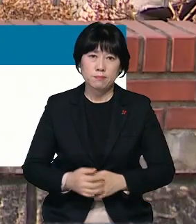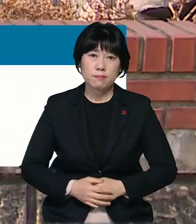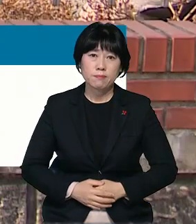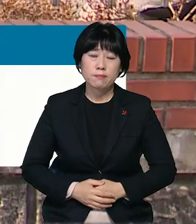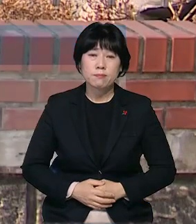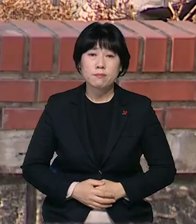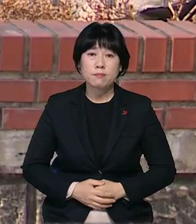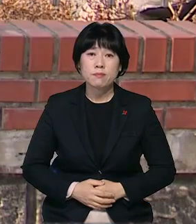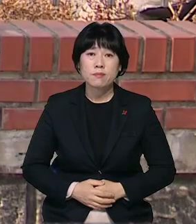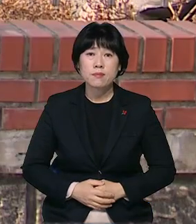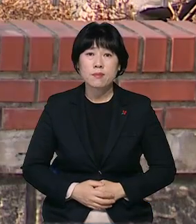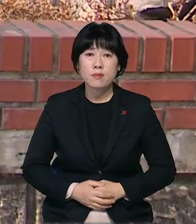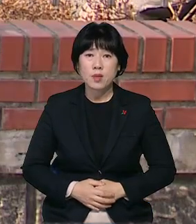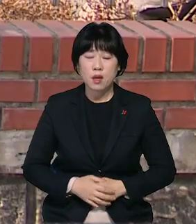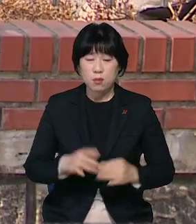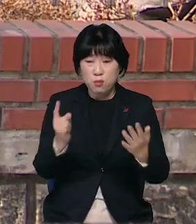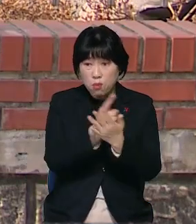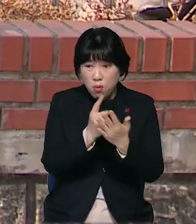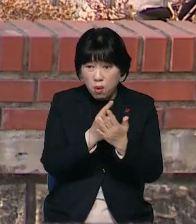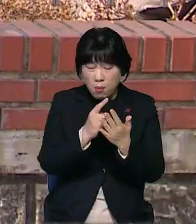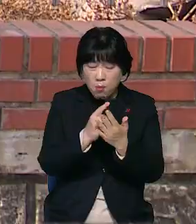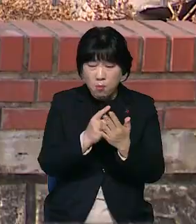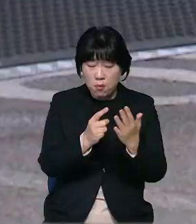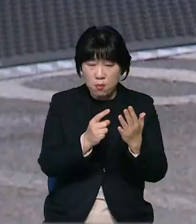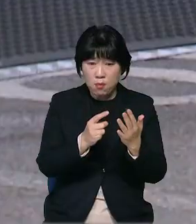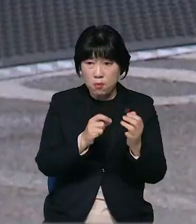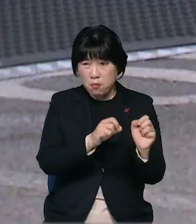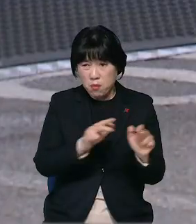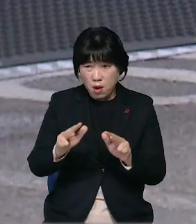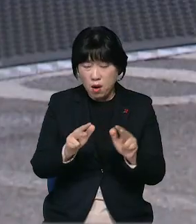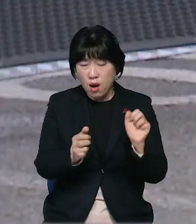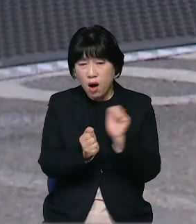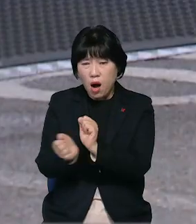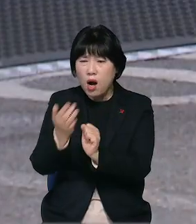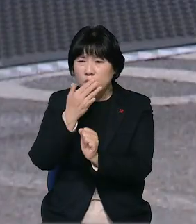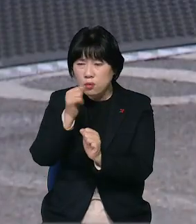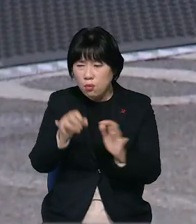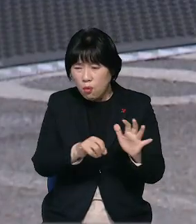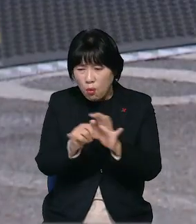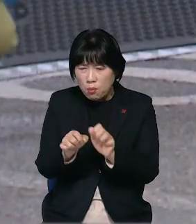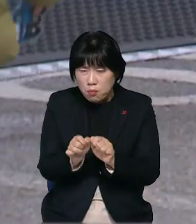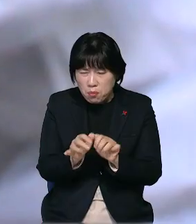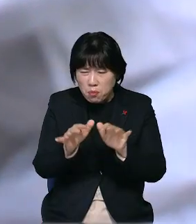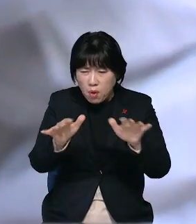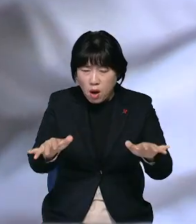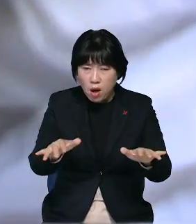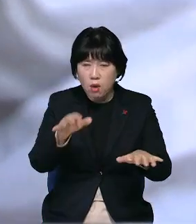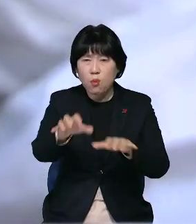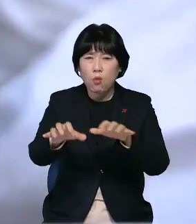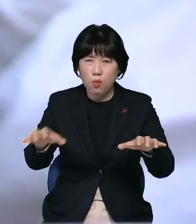하겠습니다. 접촉이 곧 감염으로 이어질 수 있는 오미크론 변이가 지역 곳곳으로